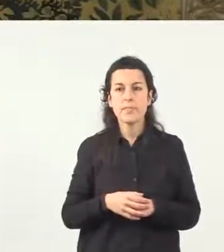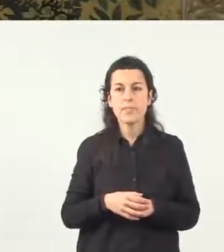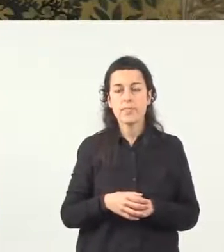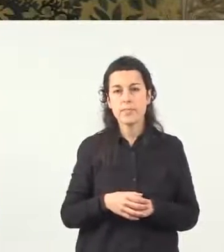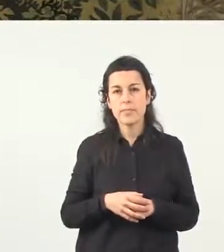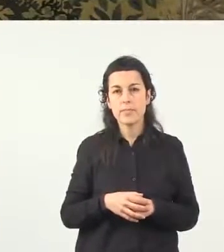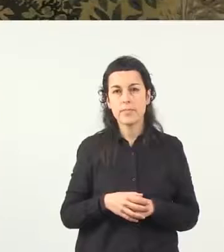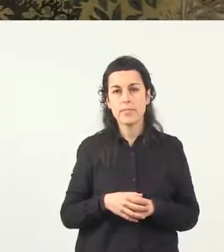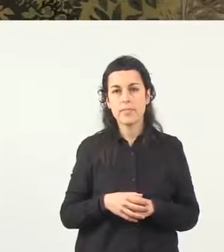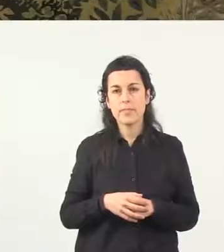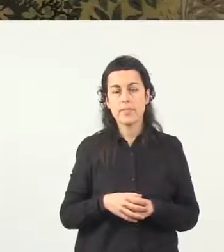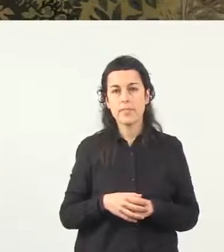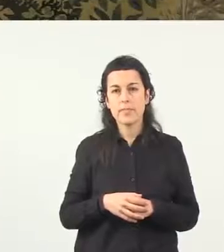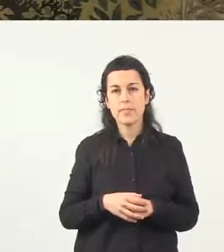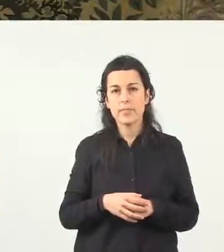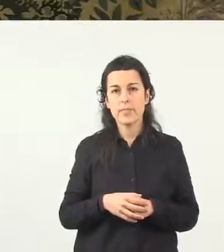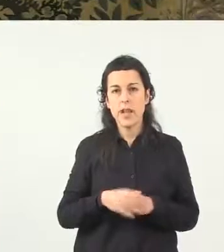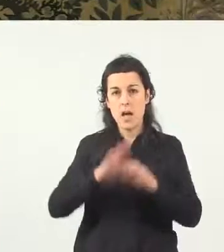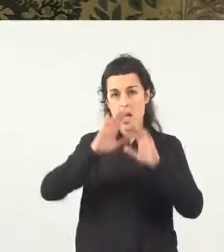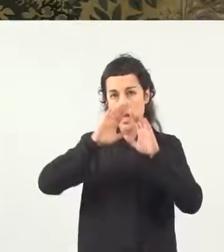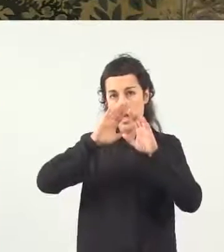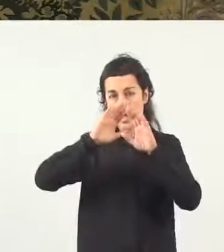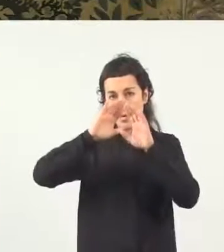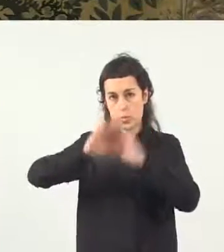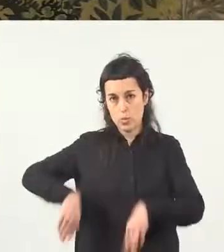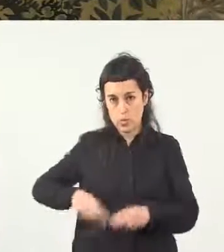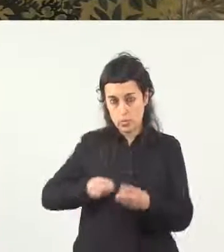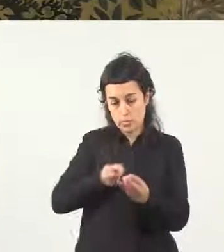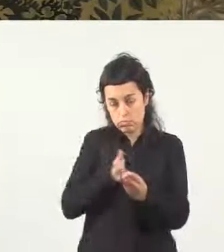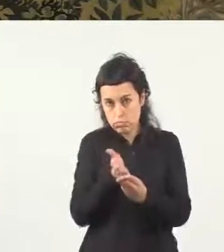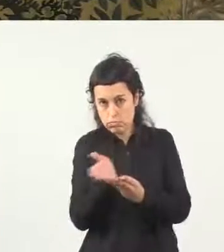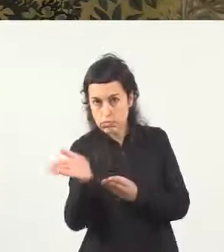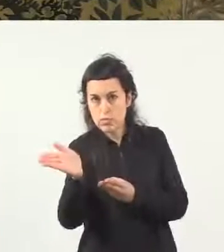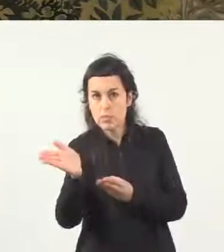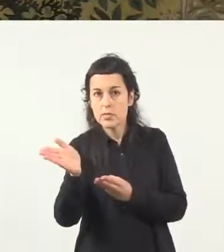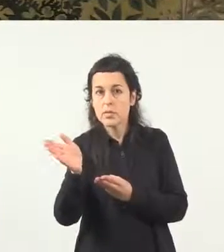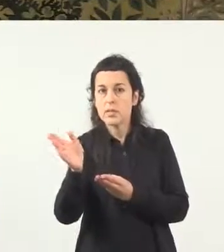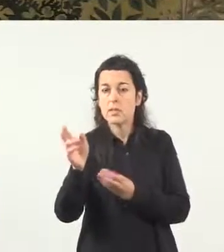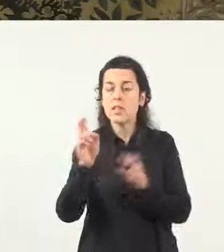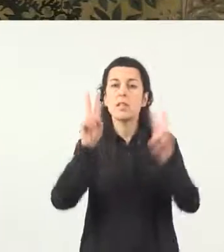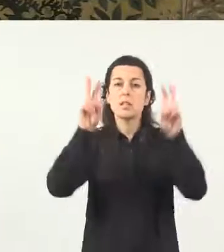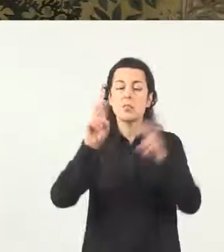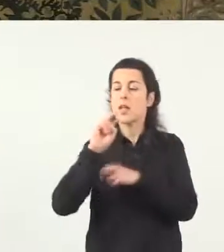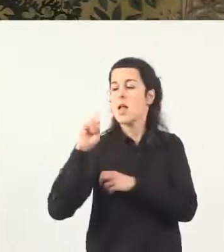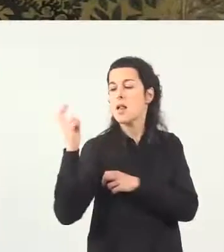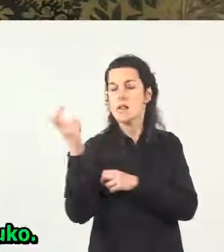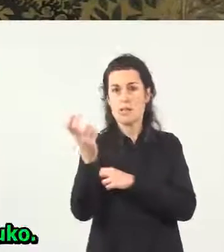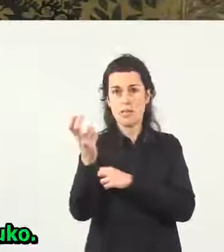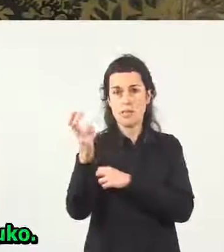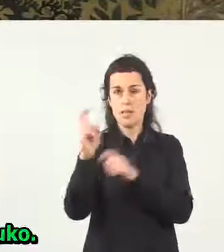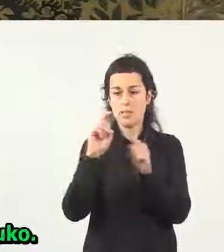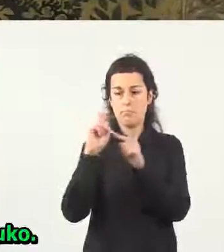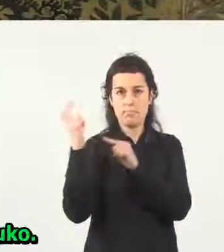ardatza izango zen deitu dodan anistasuna deitzen dugun hori, ezta?